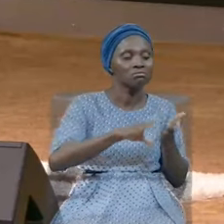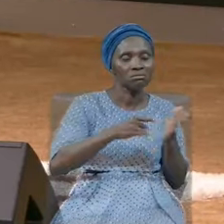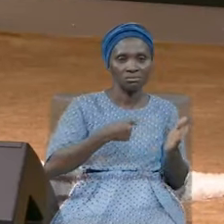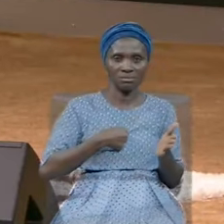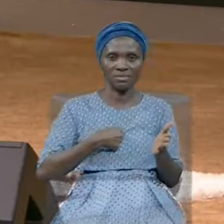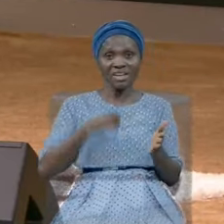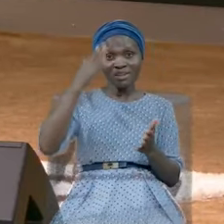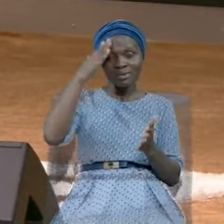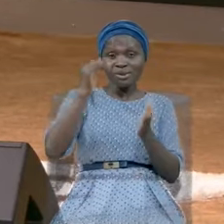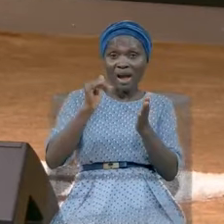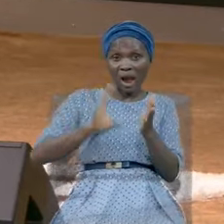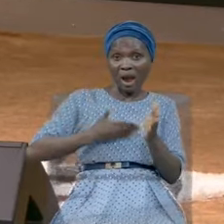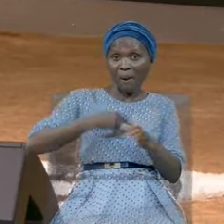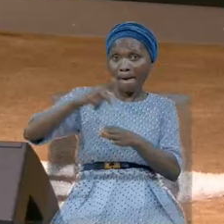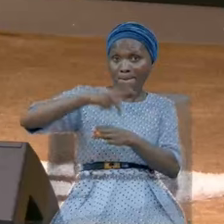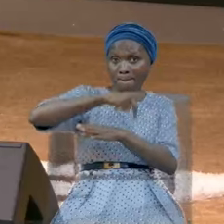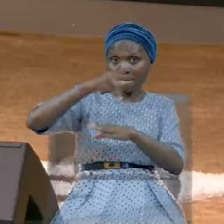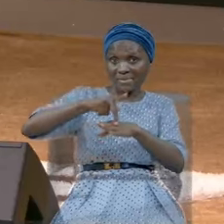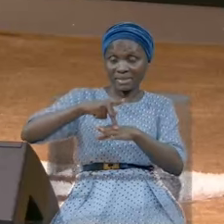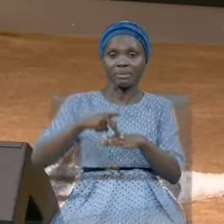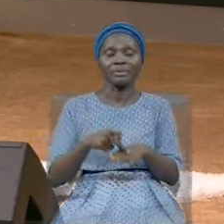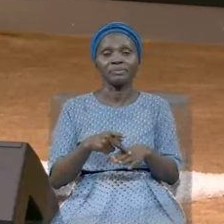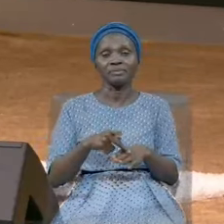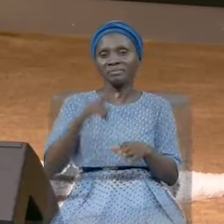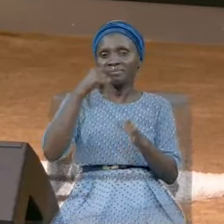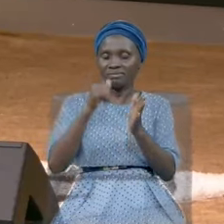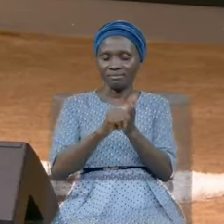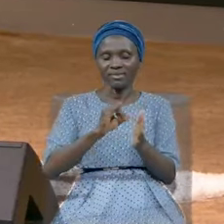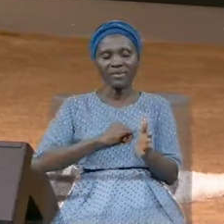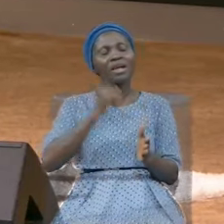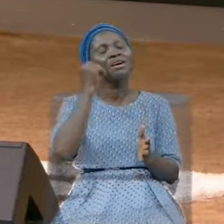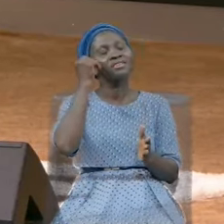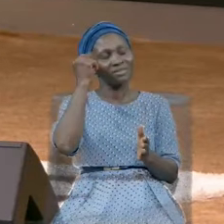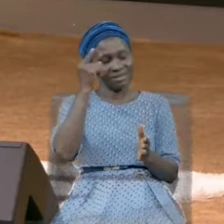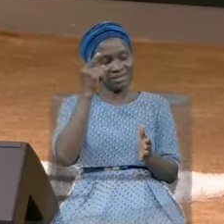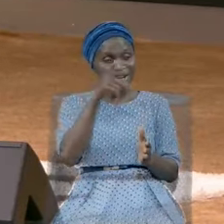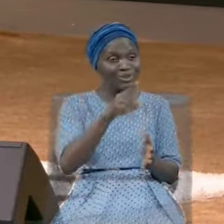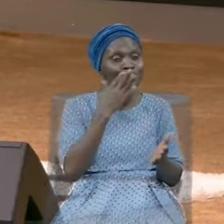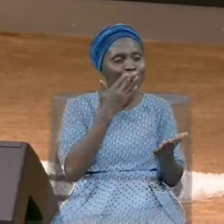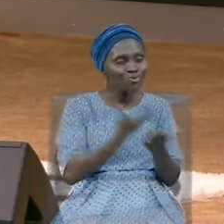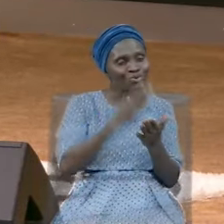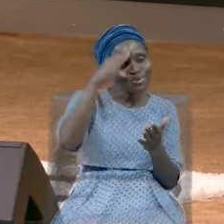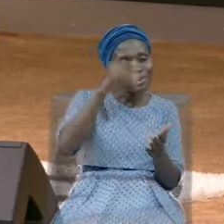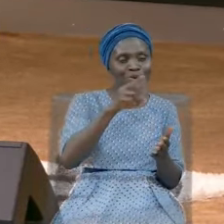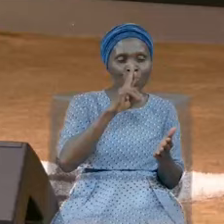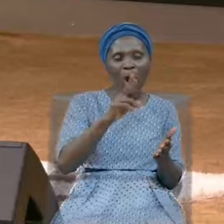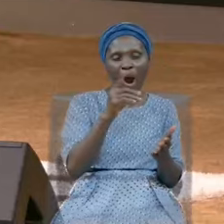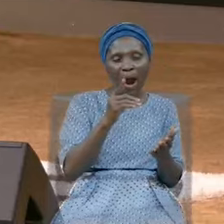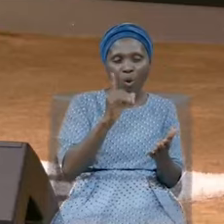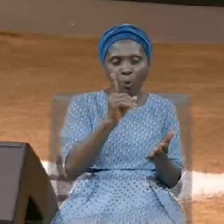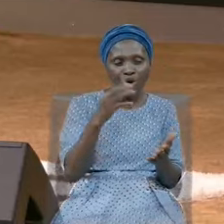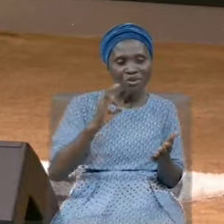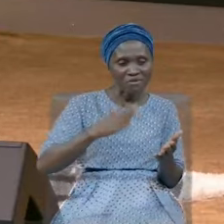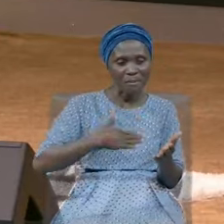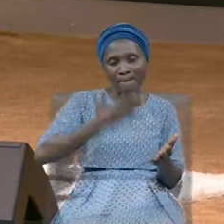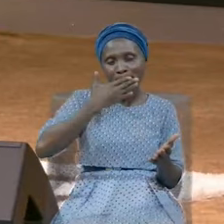Ouais, notre directeur, il a dit, je comprends, tu es un bon garçon, tu es l'un de